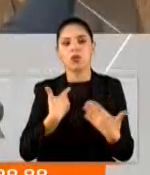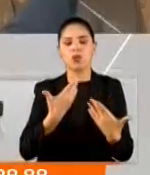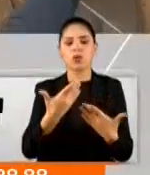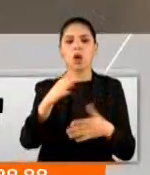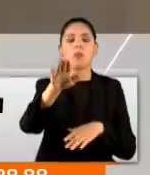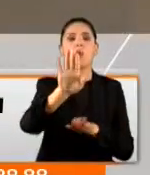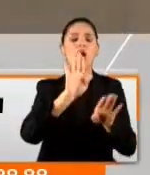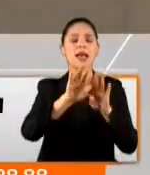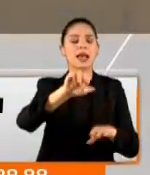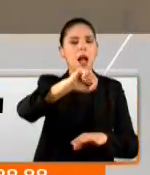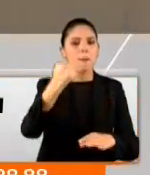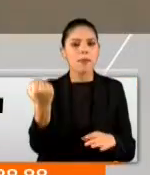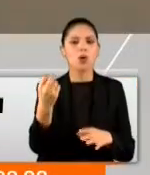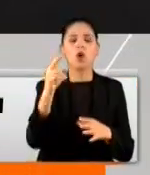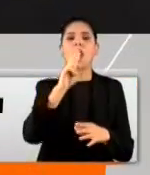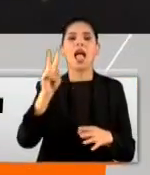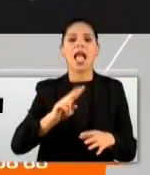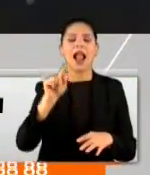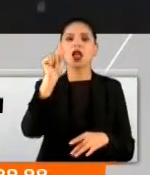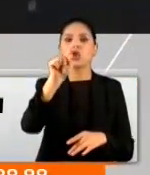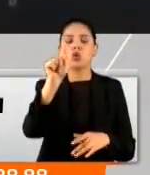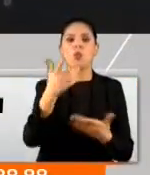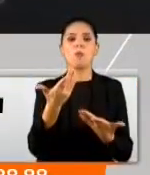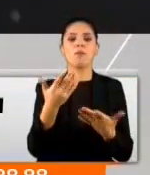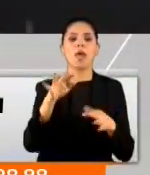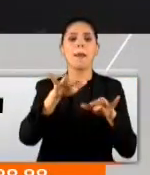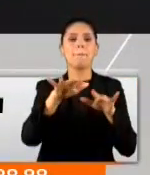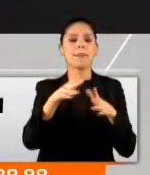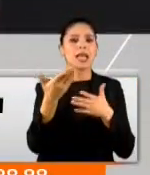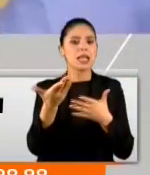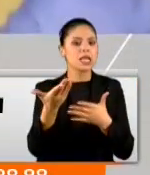kolları, mesela elektrik düğmeleri, mesela bilgisayar,